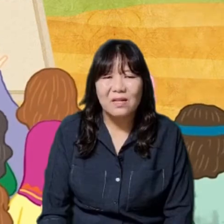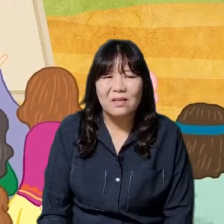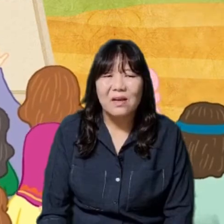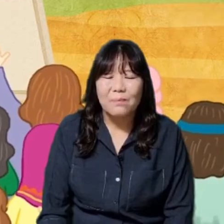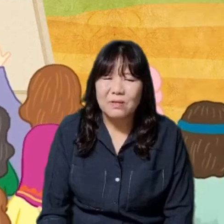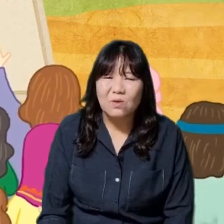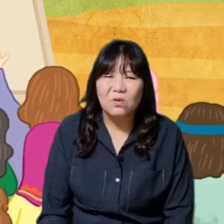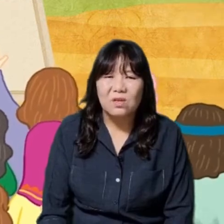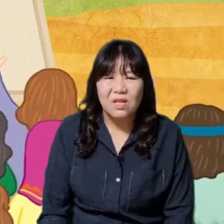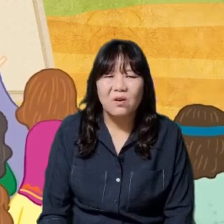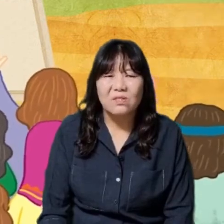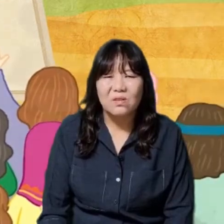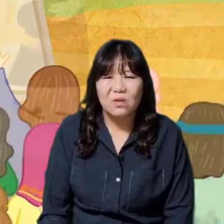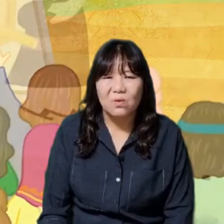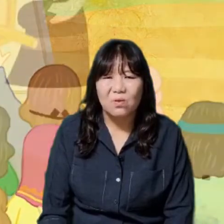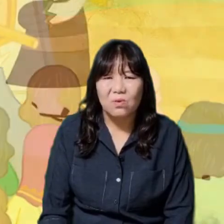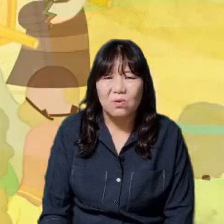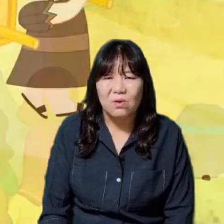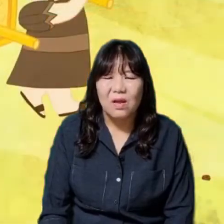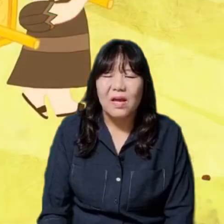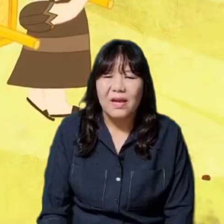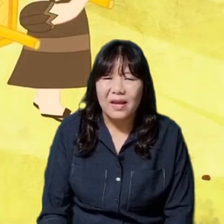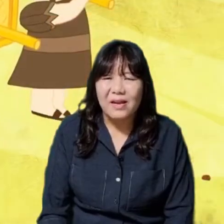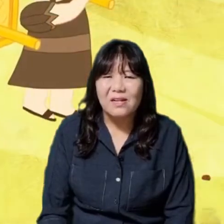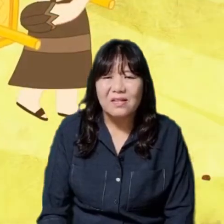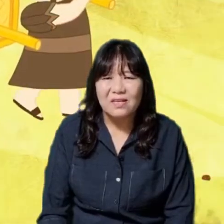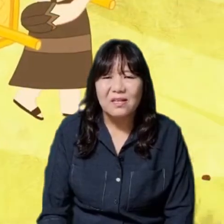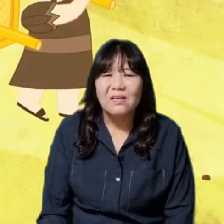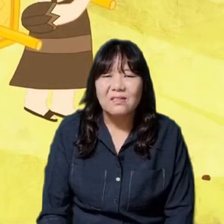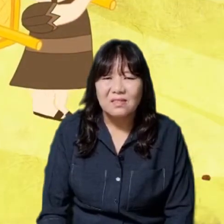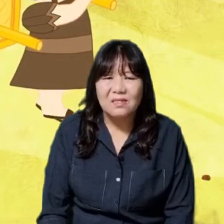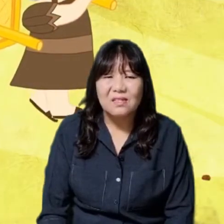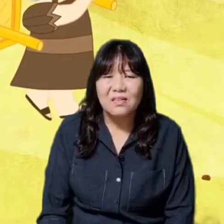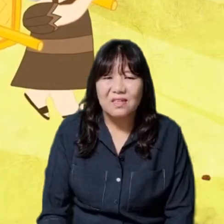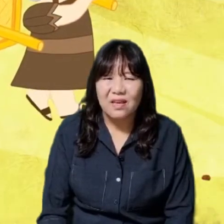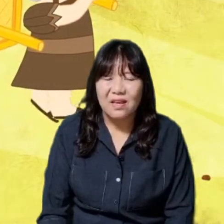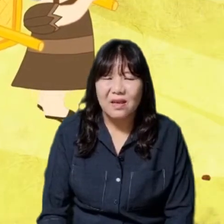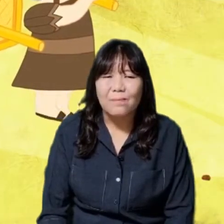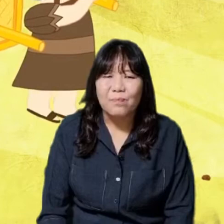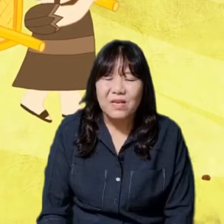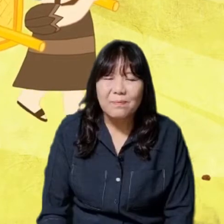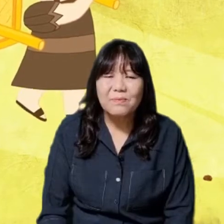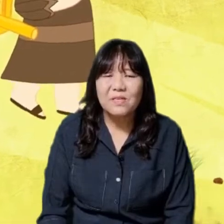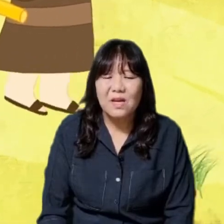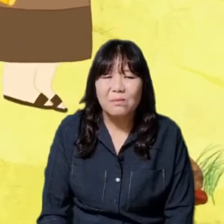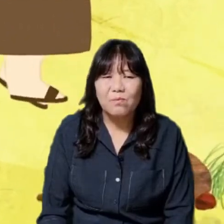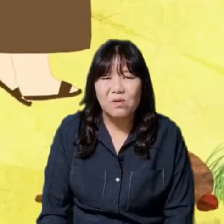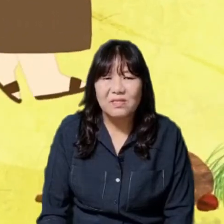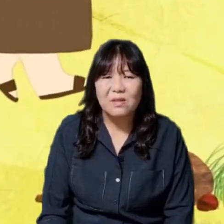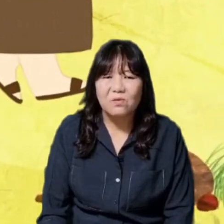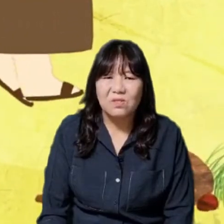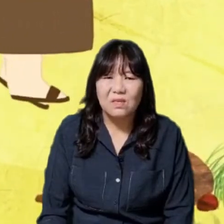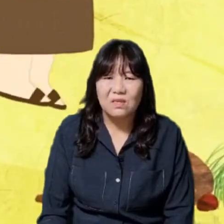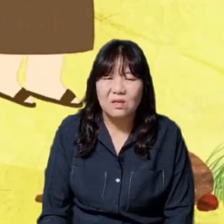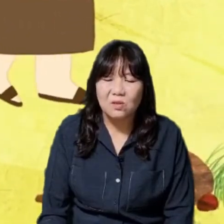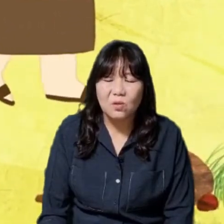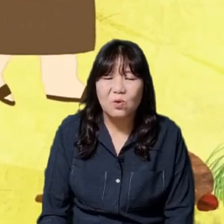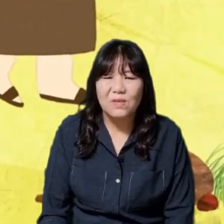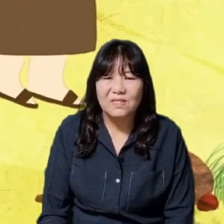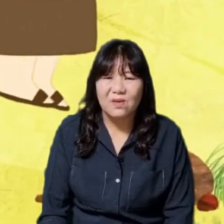떠나 말씀을 해왔어요. 엘리 제사장 때 힘센 블레셋